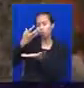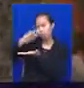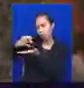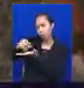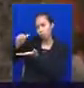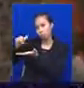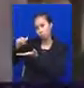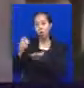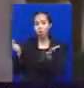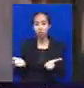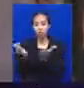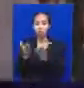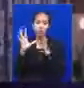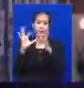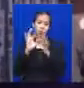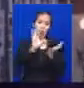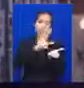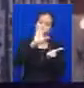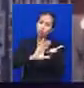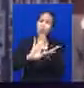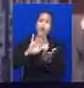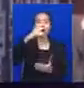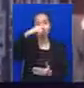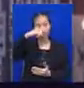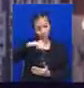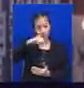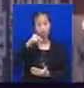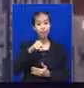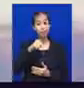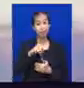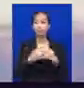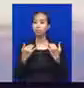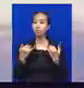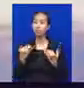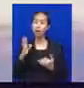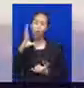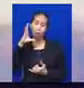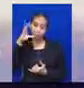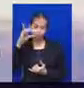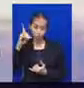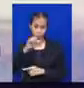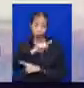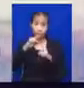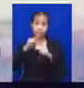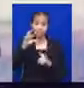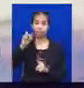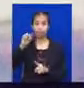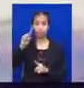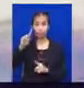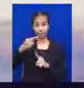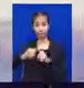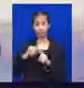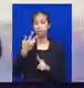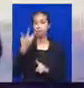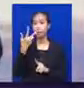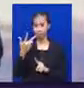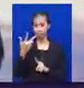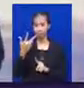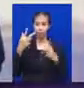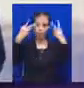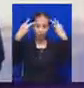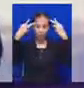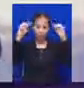สริมการค้าการลงทุนในประเทศไทยนะครับหลังจากนั้นเนี่ยในวันรุ่งขึ้นคือวันที่31มีนาคมนายกรัฐมนต